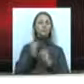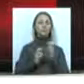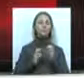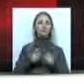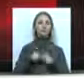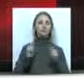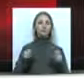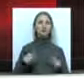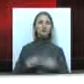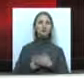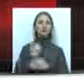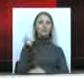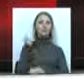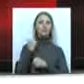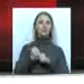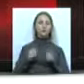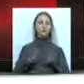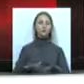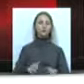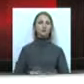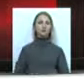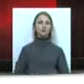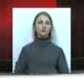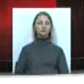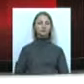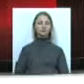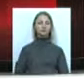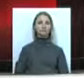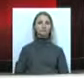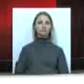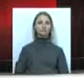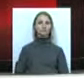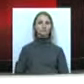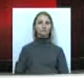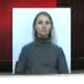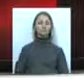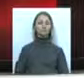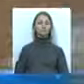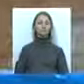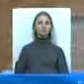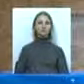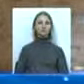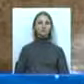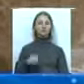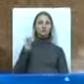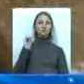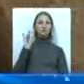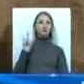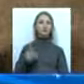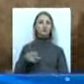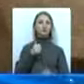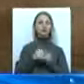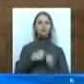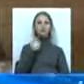көрсетіледі. Нәтижесінде аймақта шағын және орта кәсіп қарқынды түрде дамып келеді. Жақсы ауданда мемлекеттік бағдарламаның